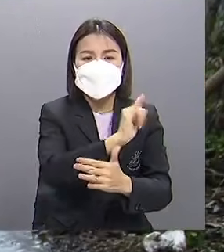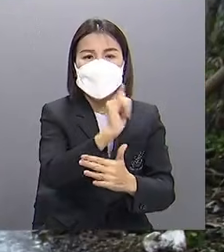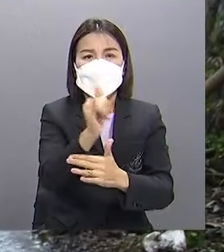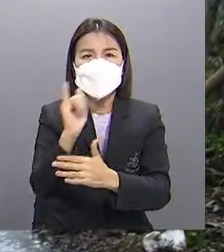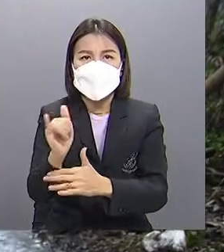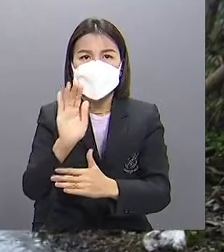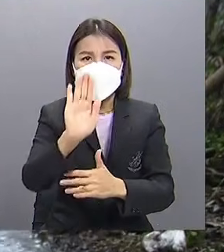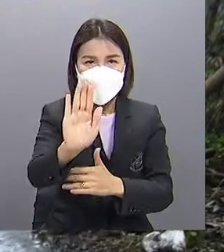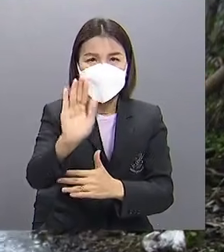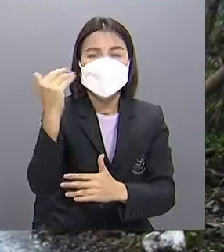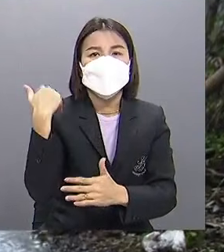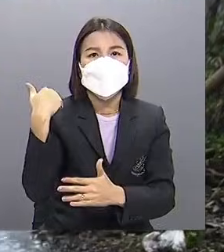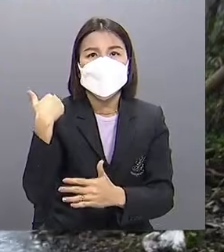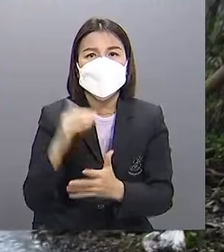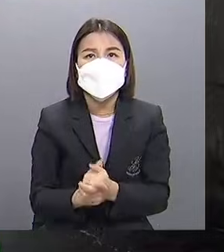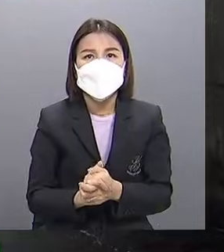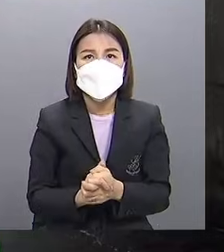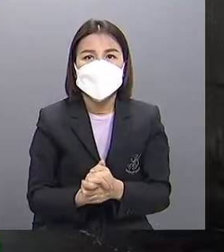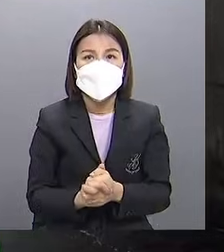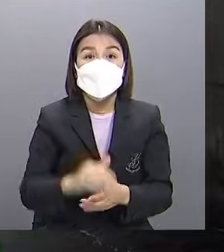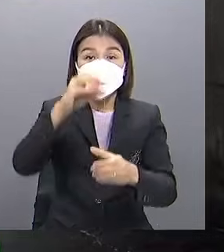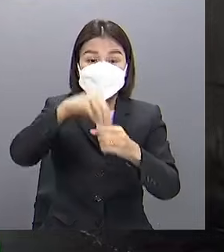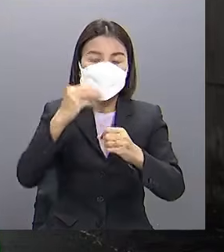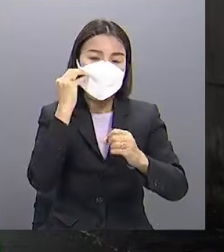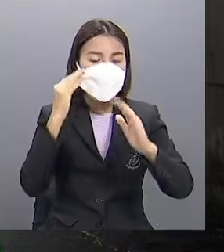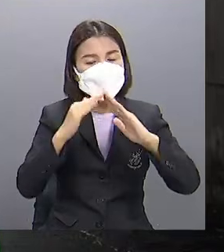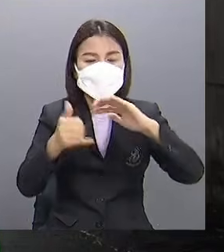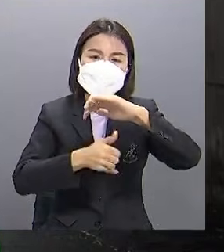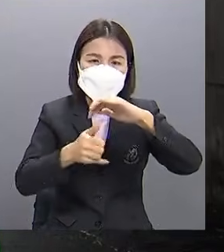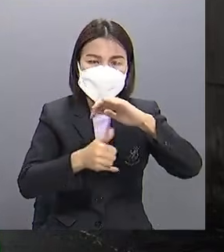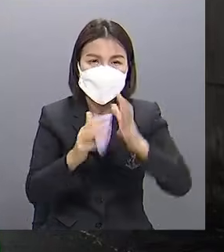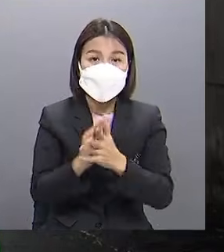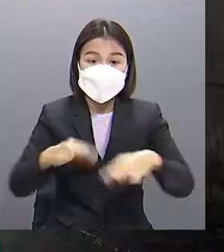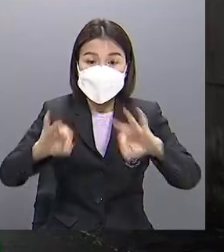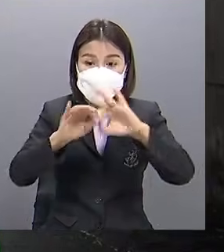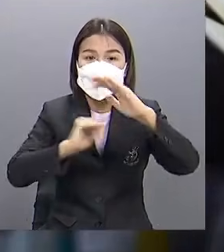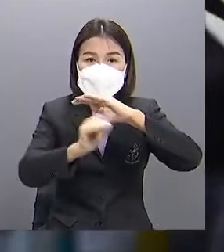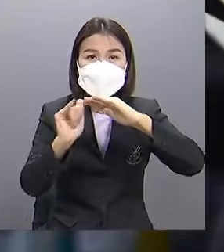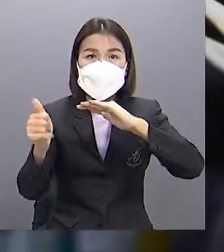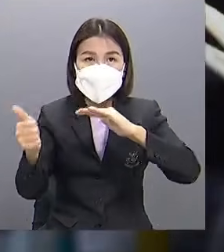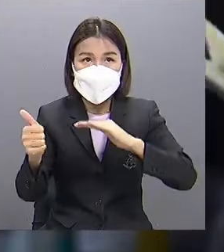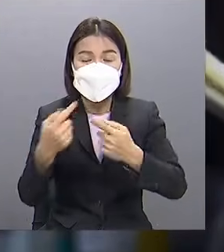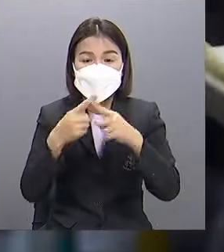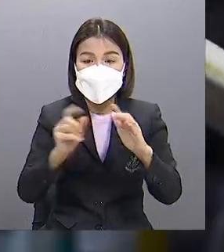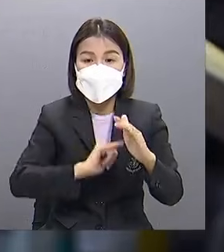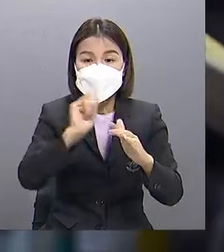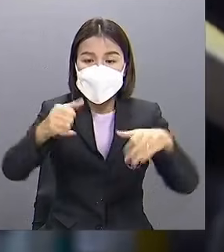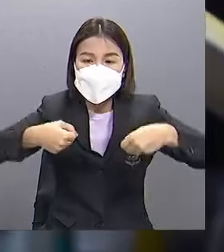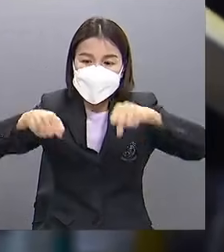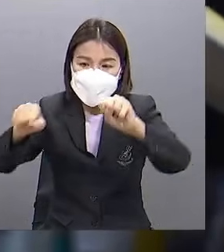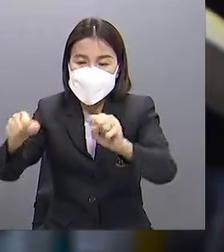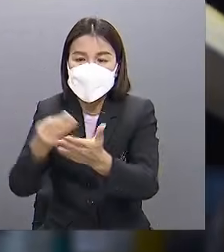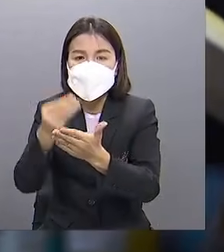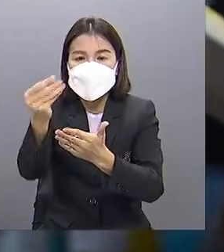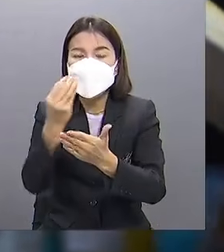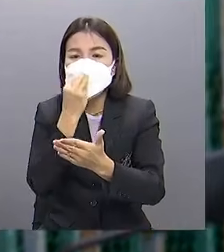านหรือที่พักโดยไม่จำเป็นยกเว้นการเดินทางเพื่อซื้อเครื่องอุปโภคบริโภคการพบแพทย์